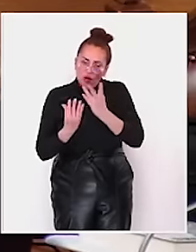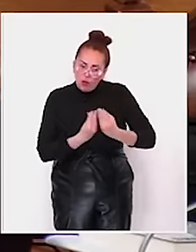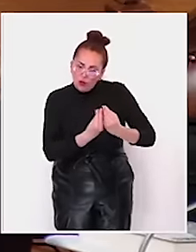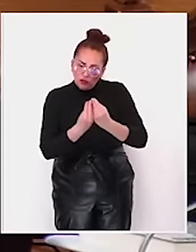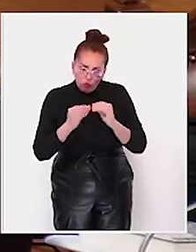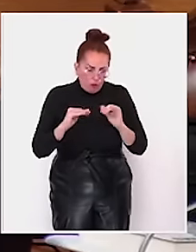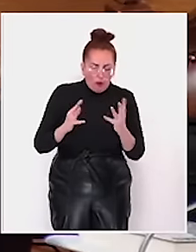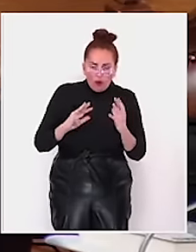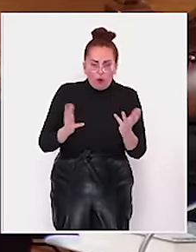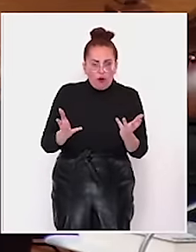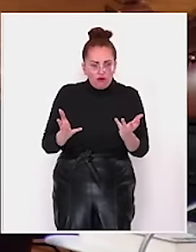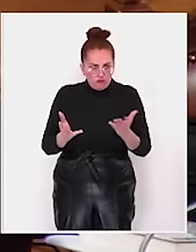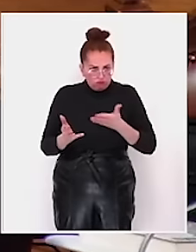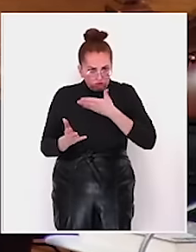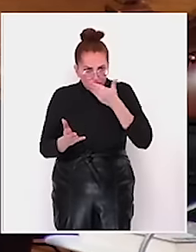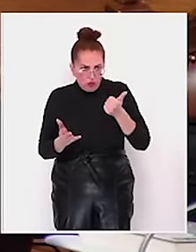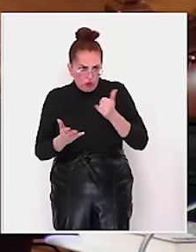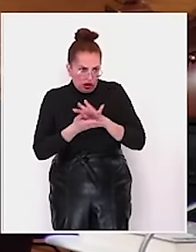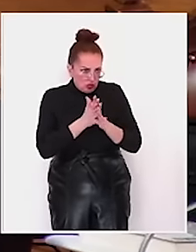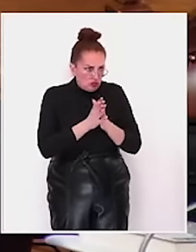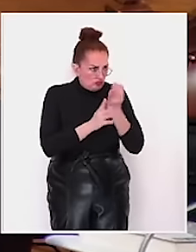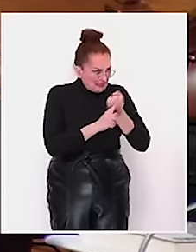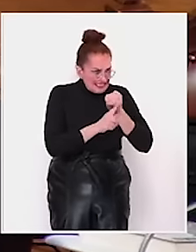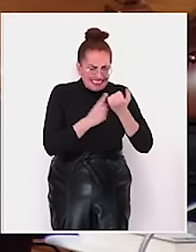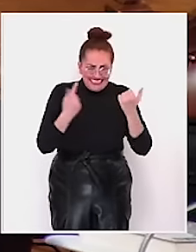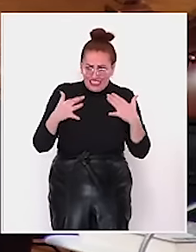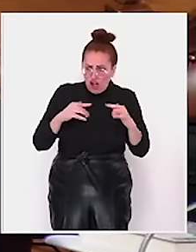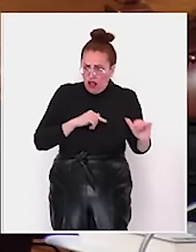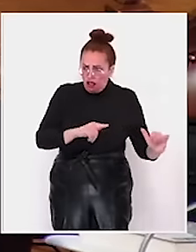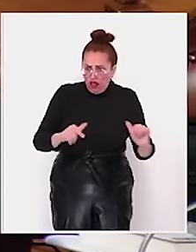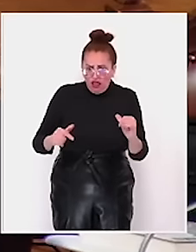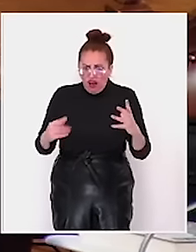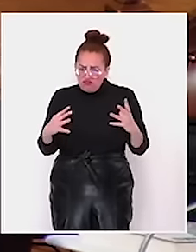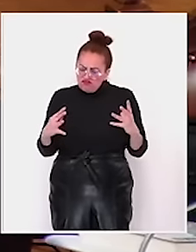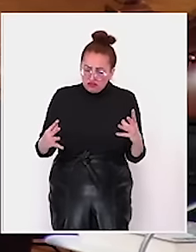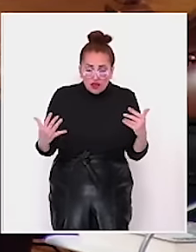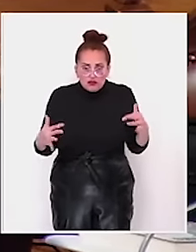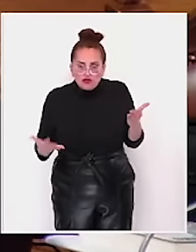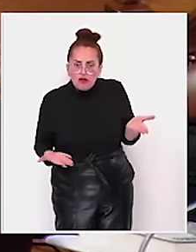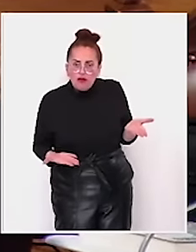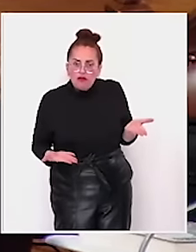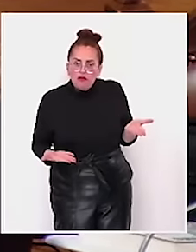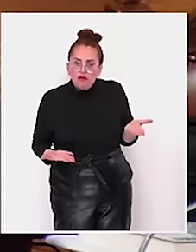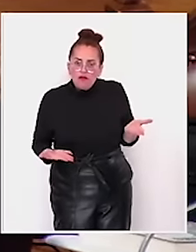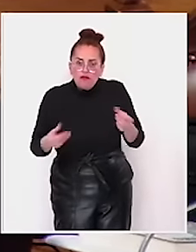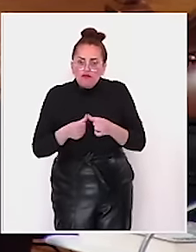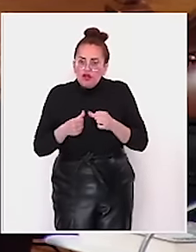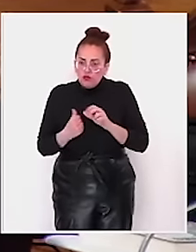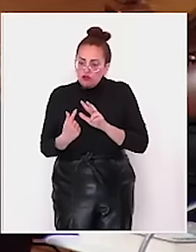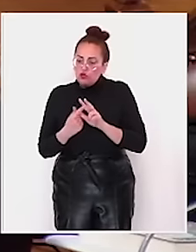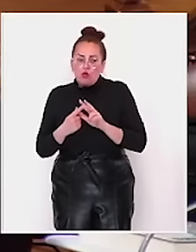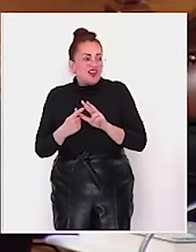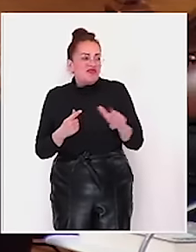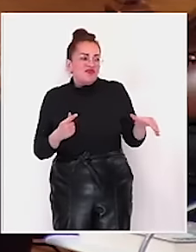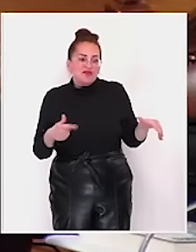c'est en appui avec le milieu associatif militant qui est très impliqué dans ces questions-là. Et donc, on a l'impression d'un truc qui se fait là, sans lien